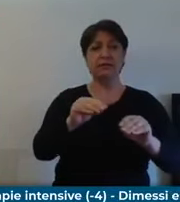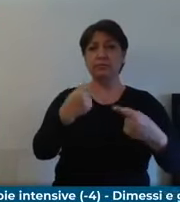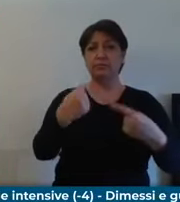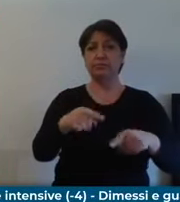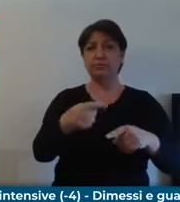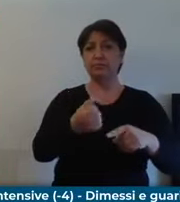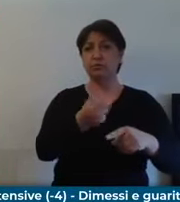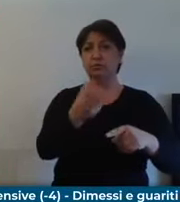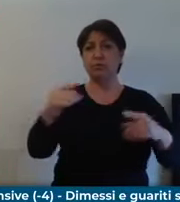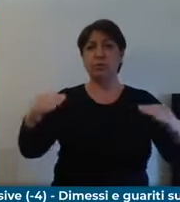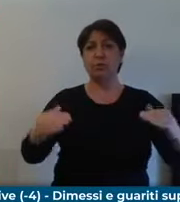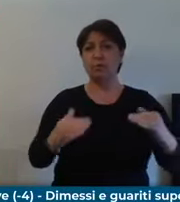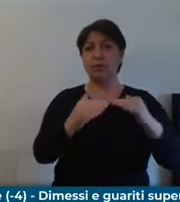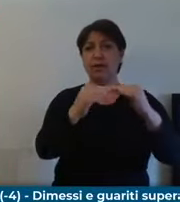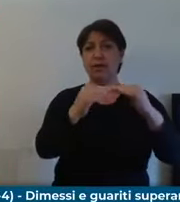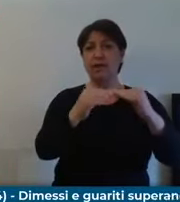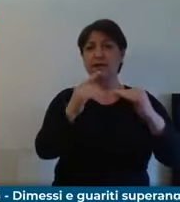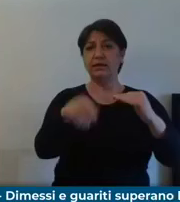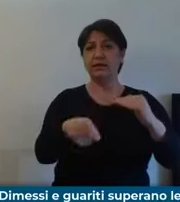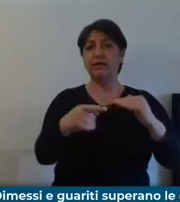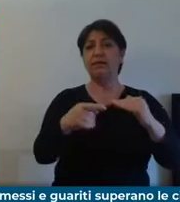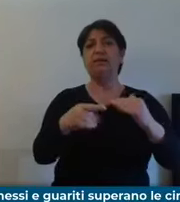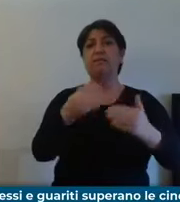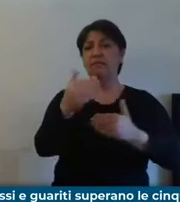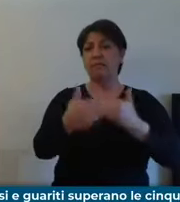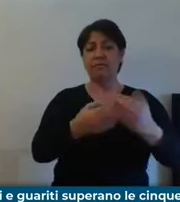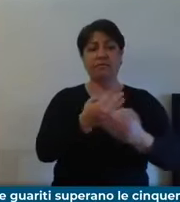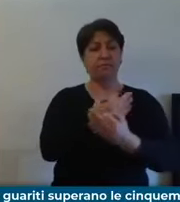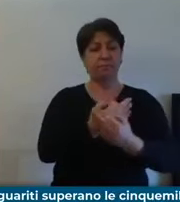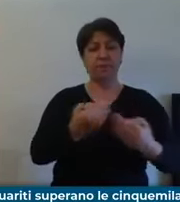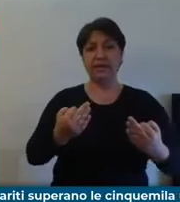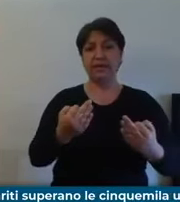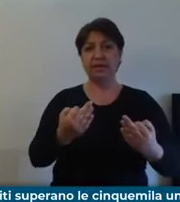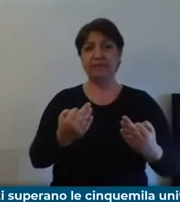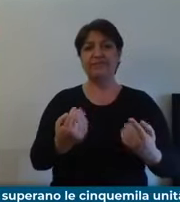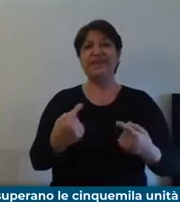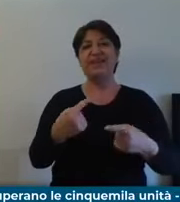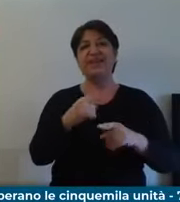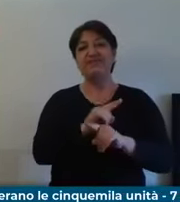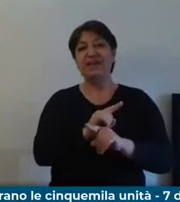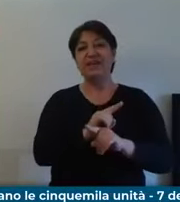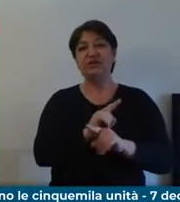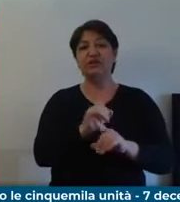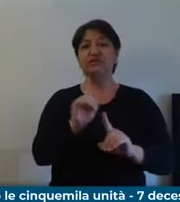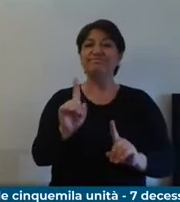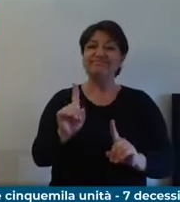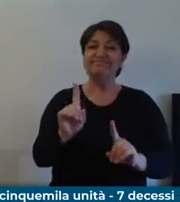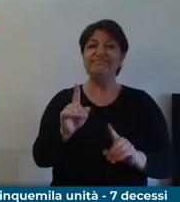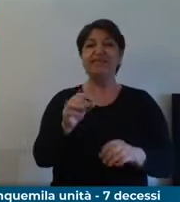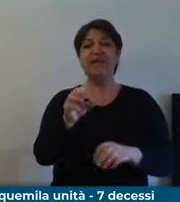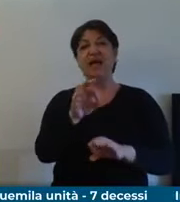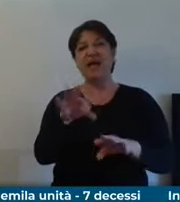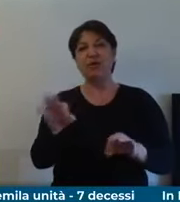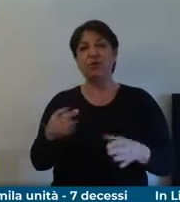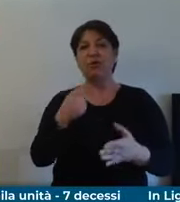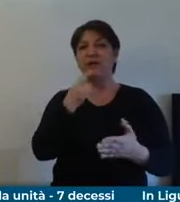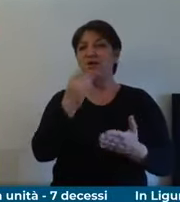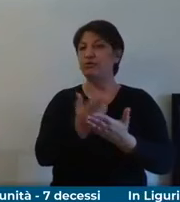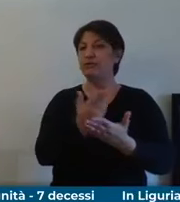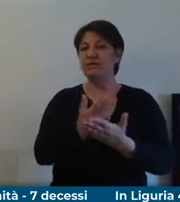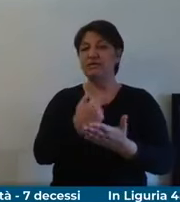all'altro mercoledì, quindi stiamo andando nel senso giusto. Invece mi sono giunte bruttissime notizie che voglio